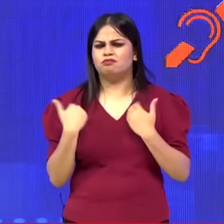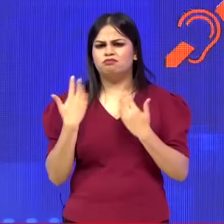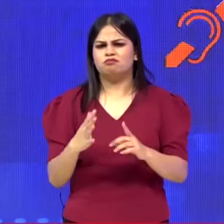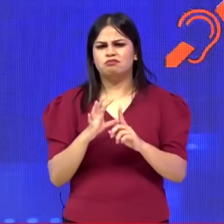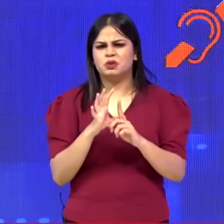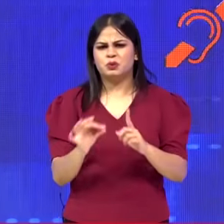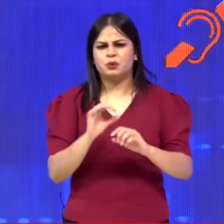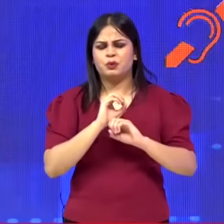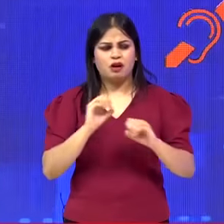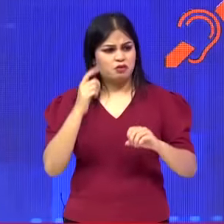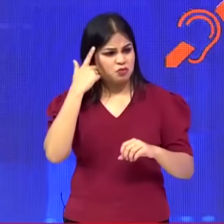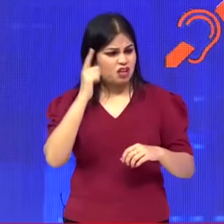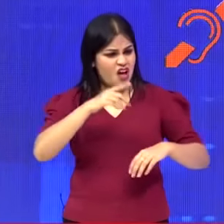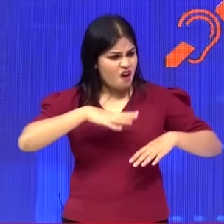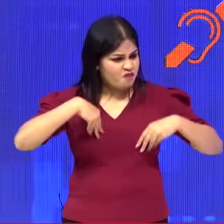आई वुड नेवर एवर फॉरगिव यू.